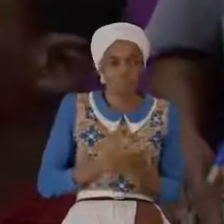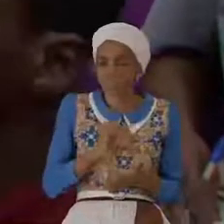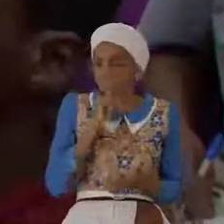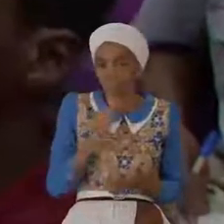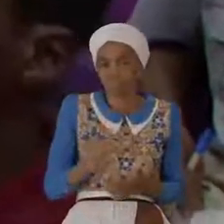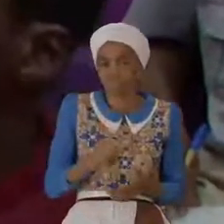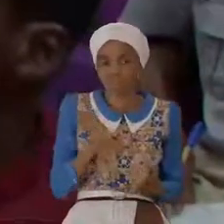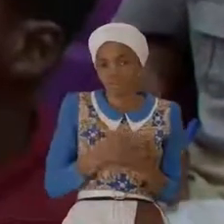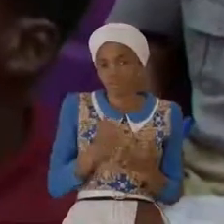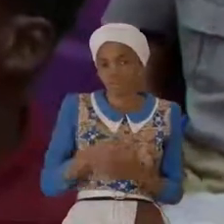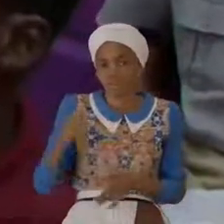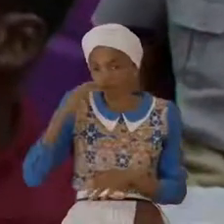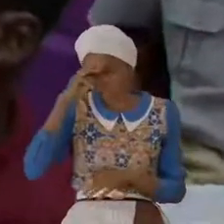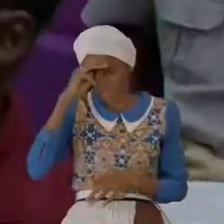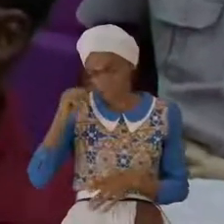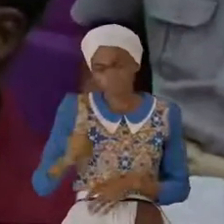même le blesser.